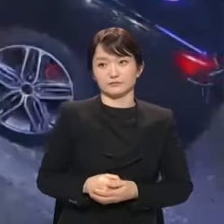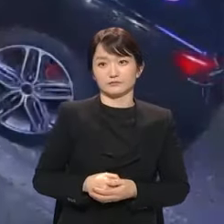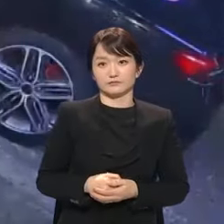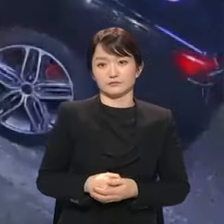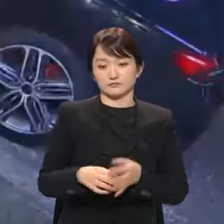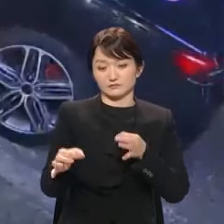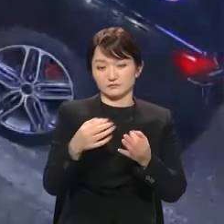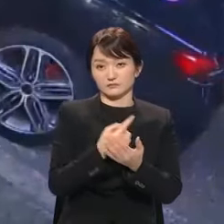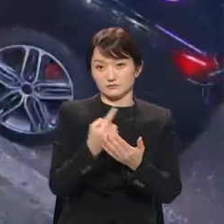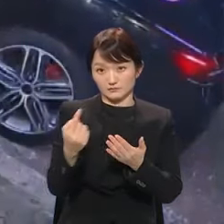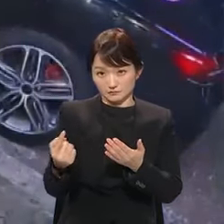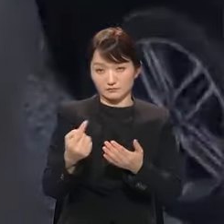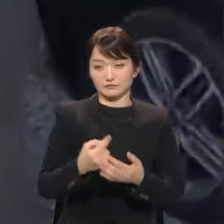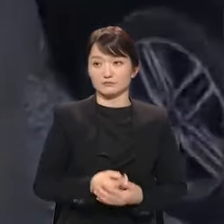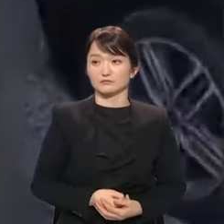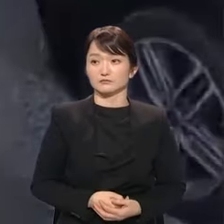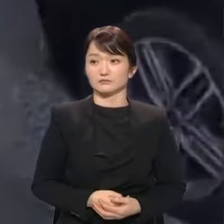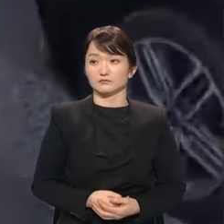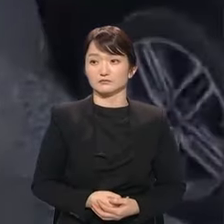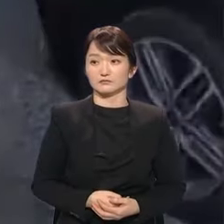또 나왔어요. 자 어